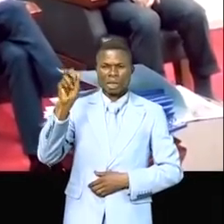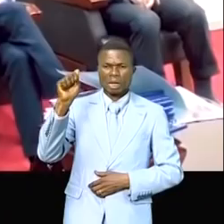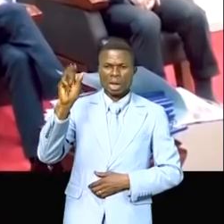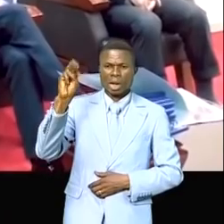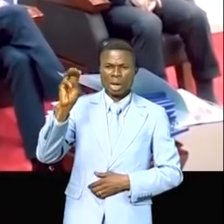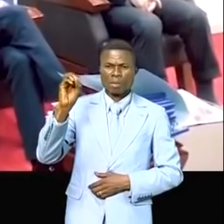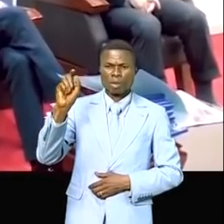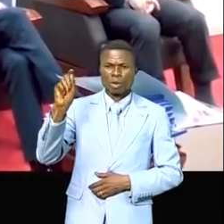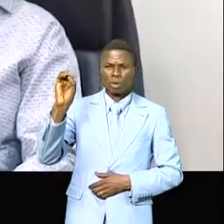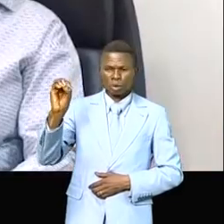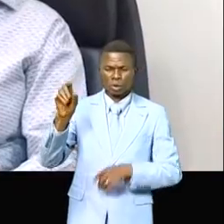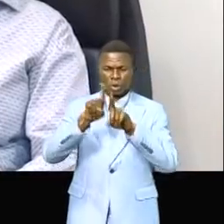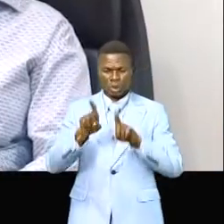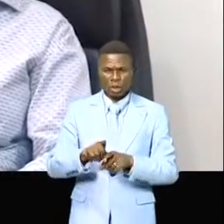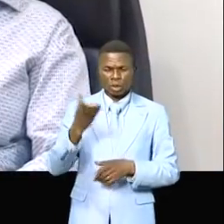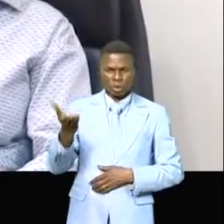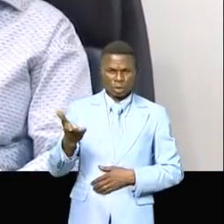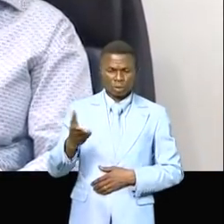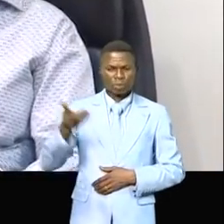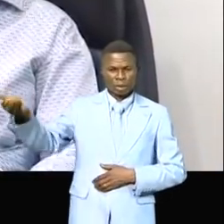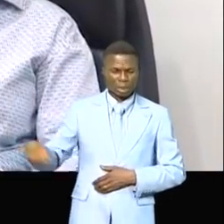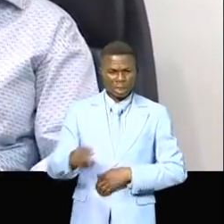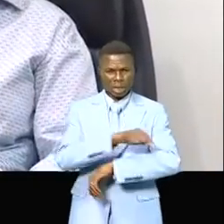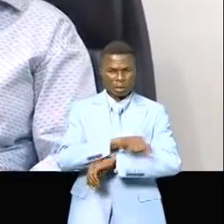Company et des Mutanda Mining. Il a reçu en